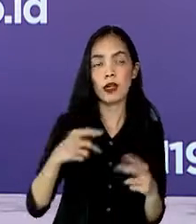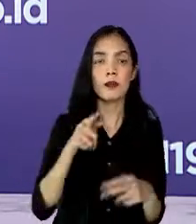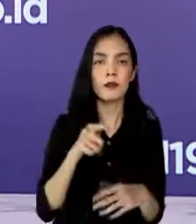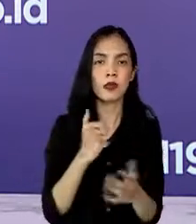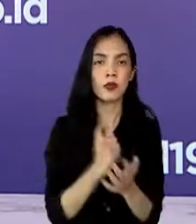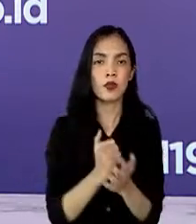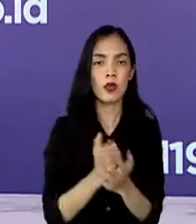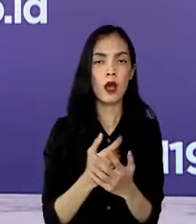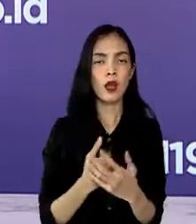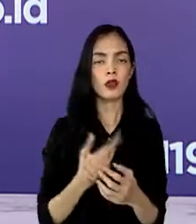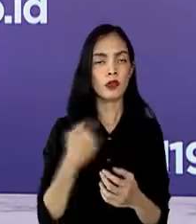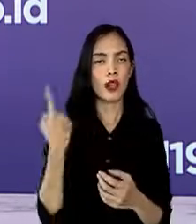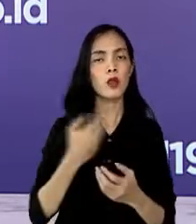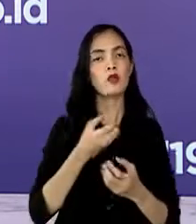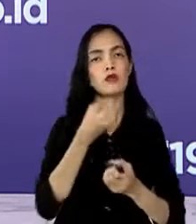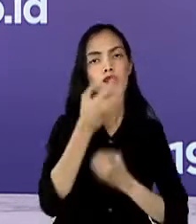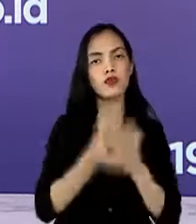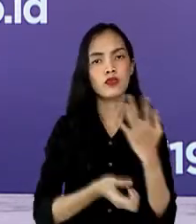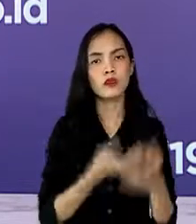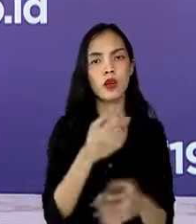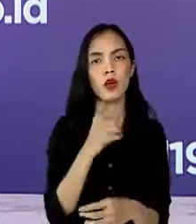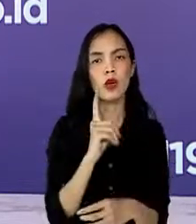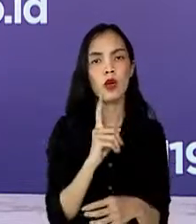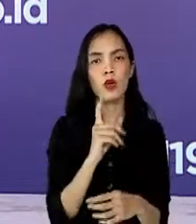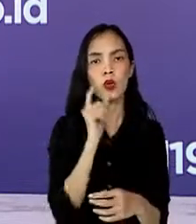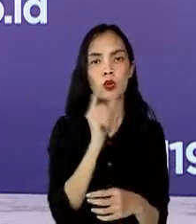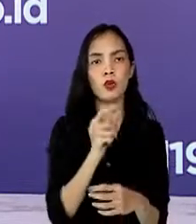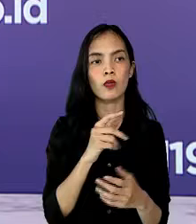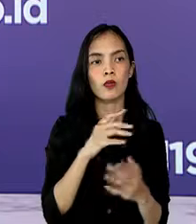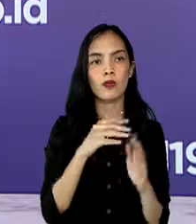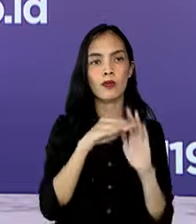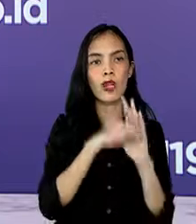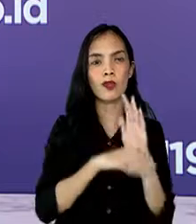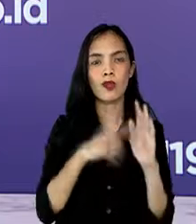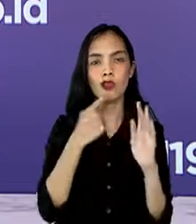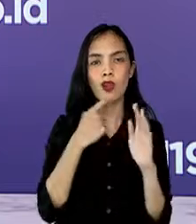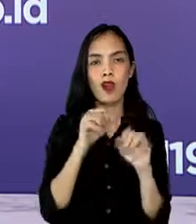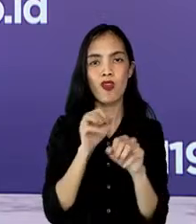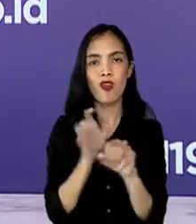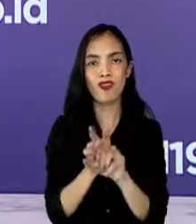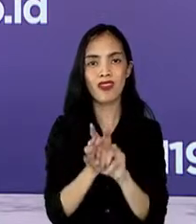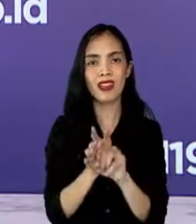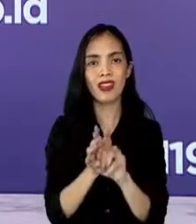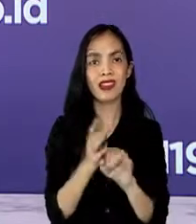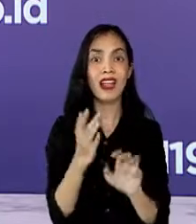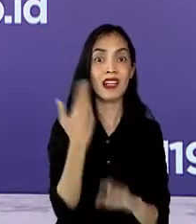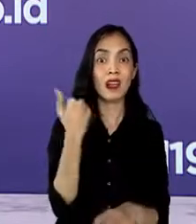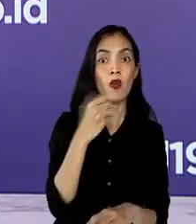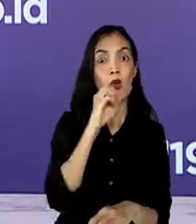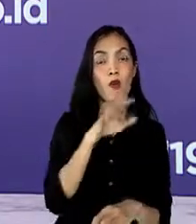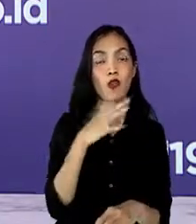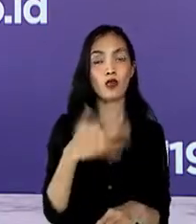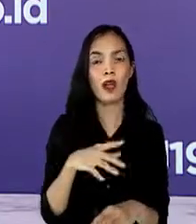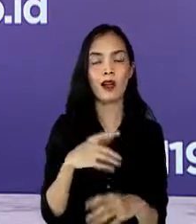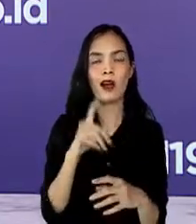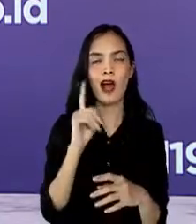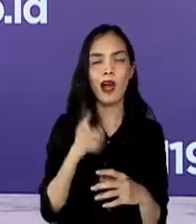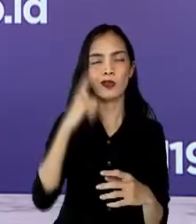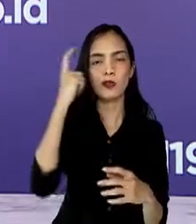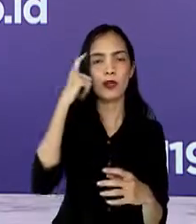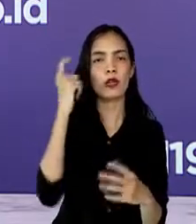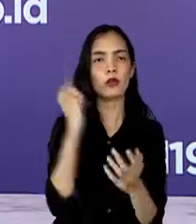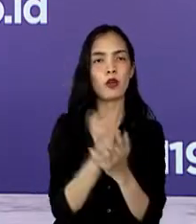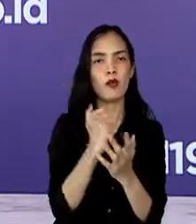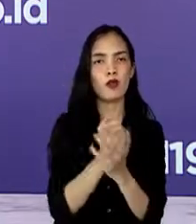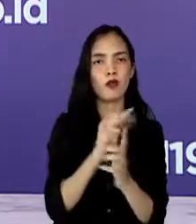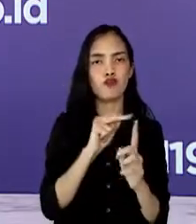yang selalu saya sampaikan bahwa dalam menetapkan kebijakan coffee 19 perlu adanya pertimbangan dari berbagai